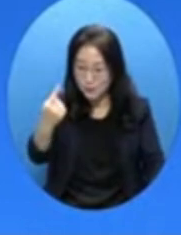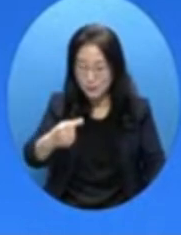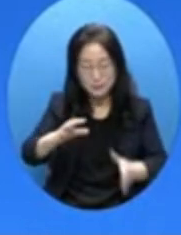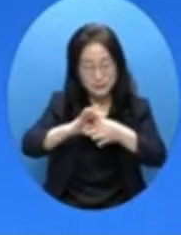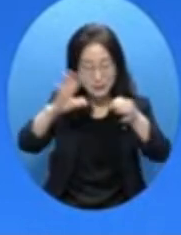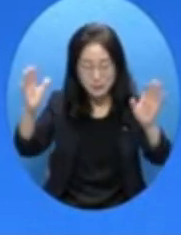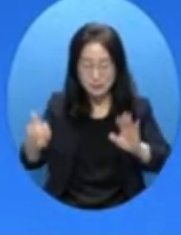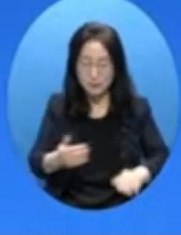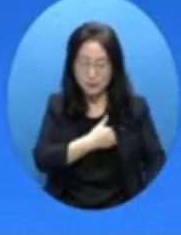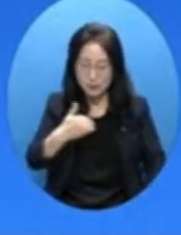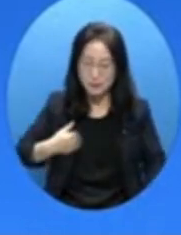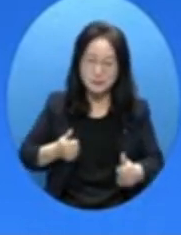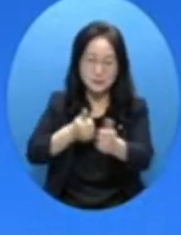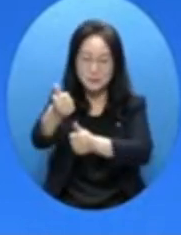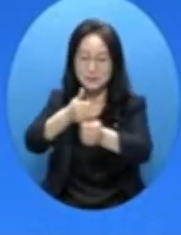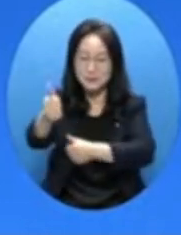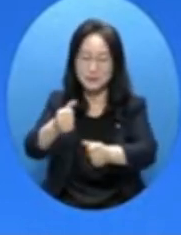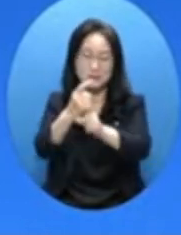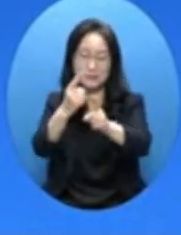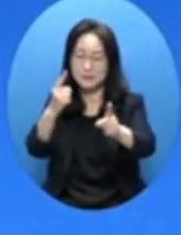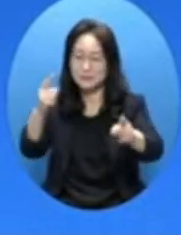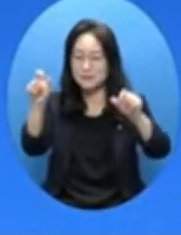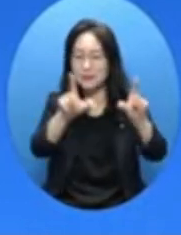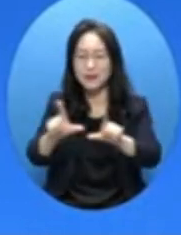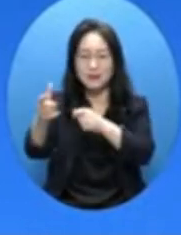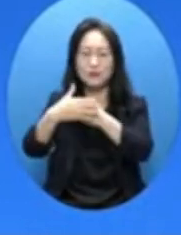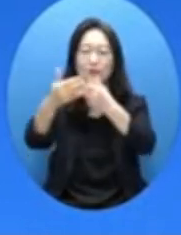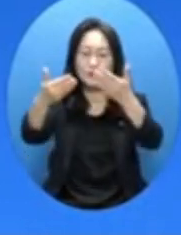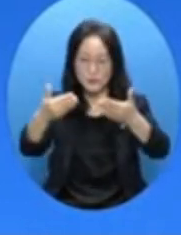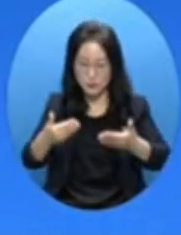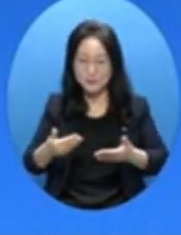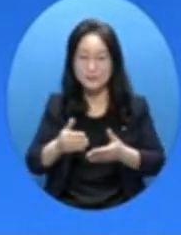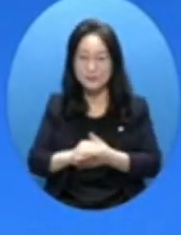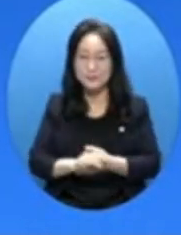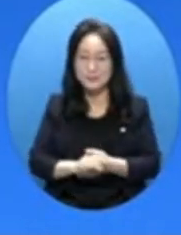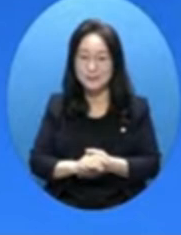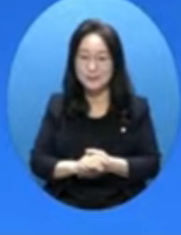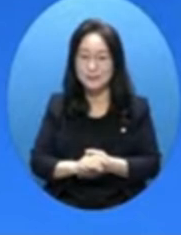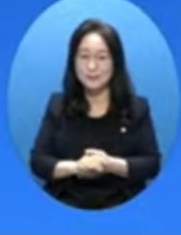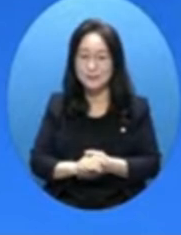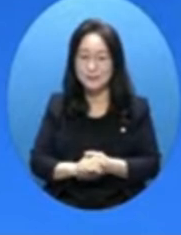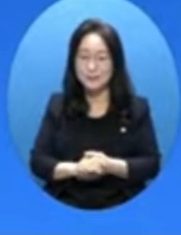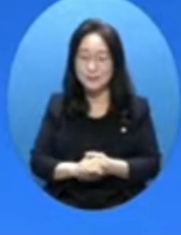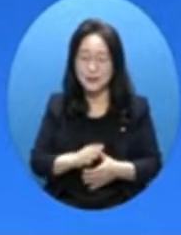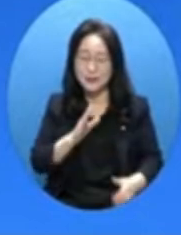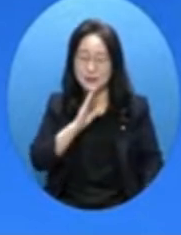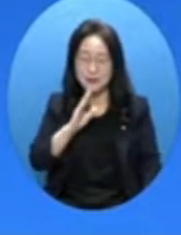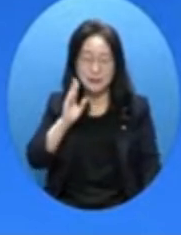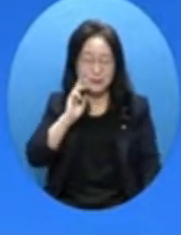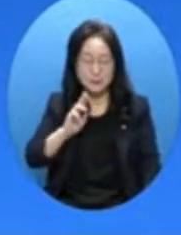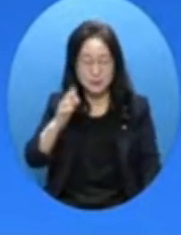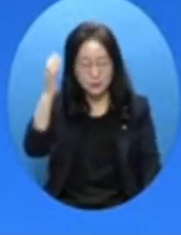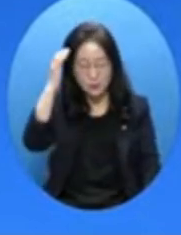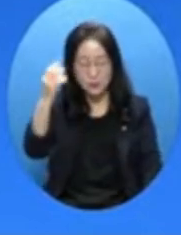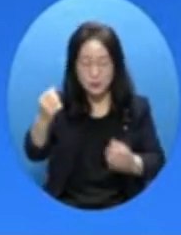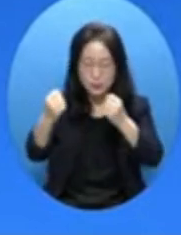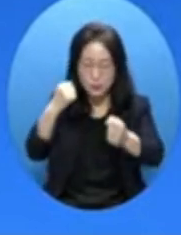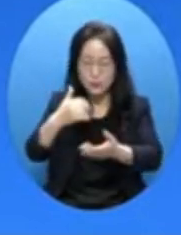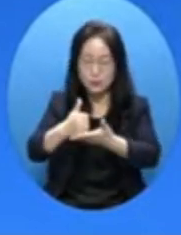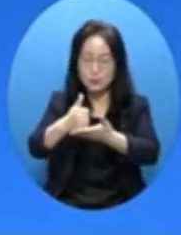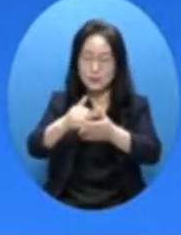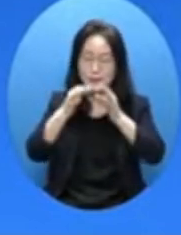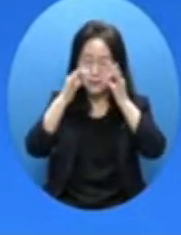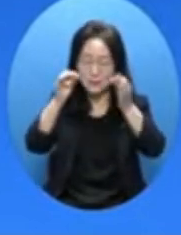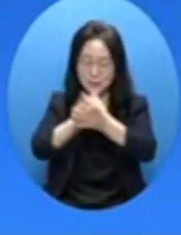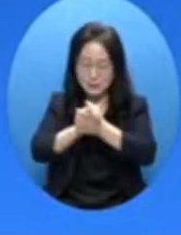어려움을 넉넉히 이기고 승리하는 삶을 살게 만들어 주시는 것입니다. 말할 수 없는 고난 가운데 주 앞에 부르짖어 기도하고